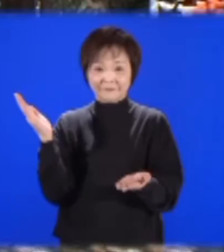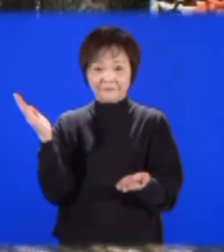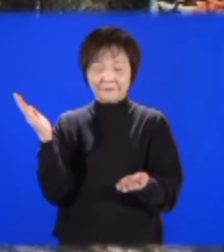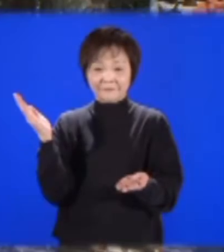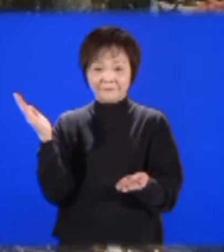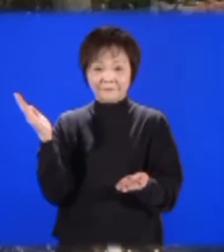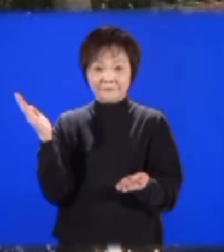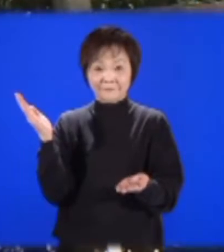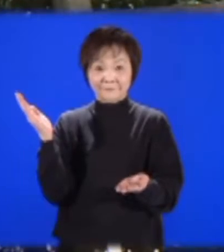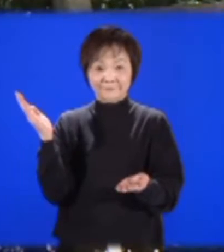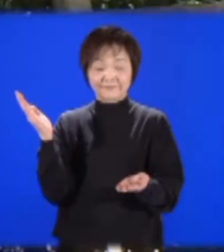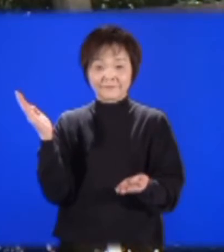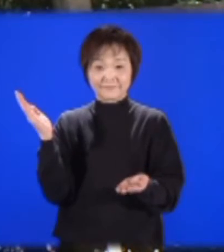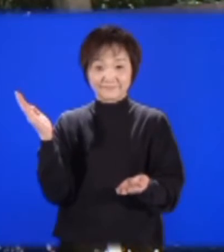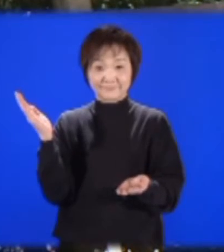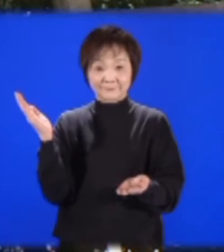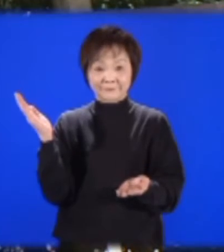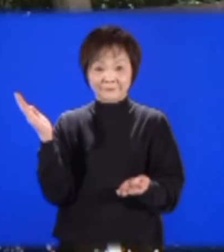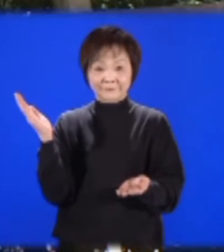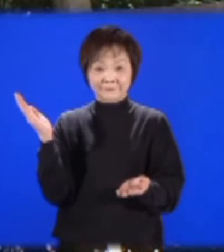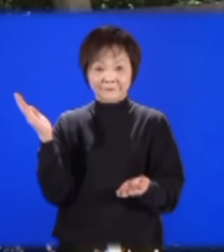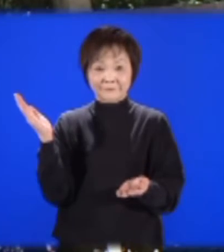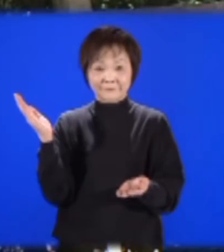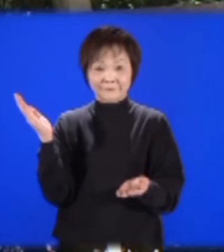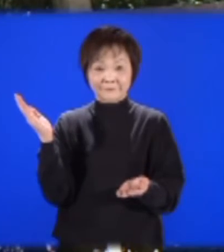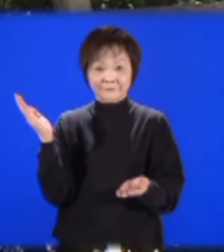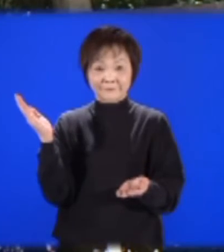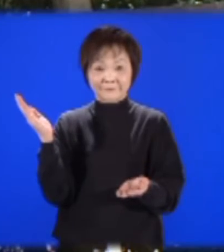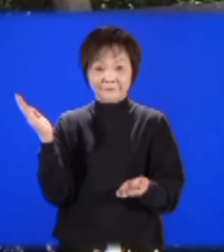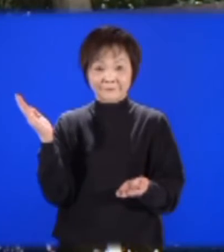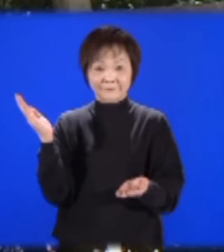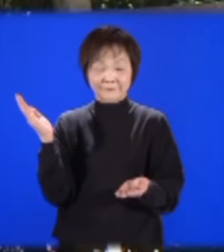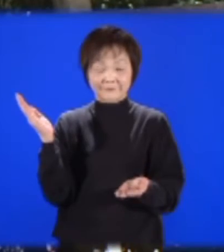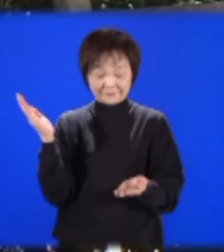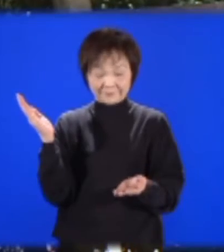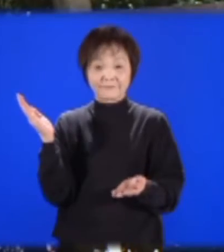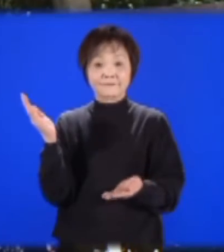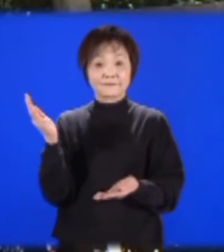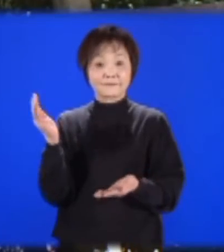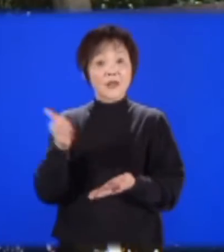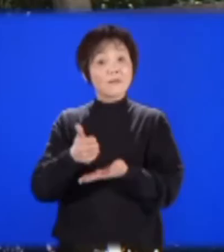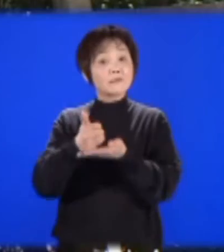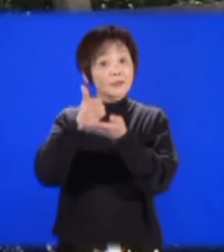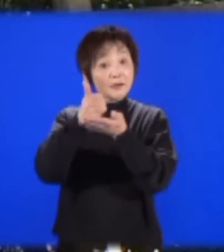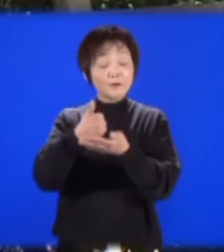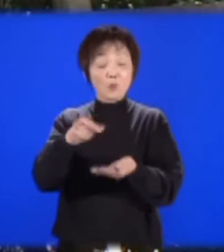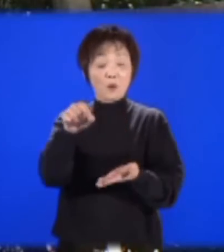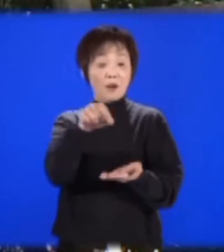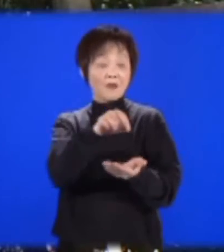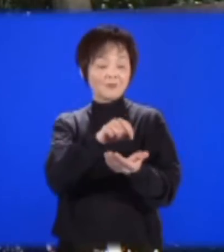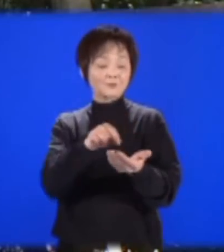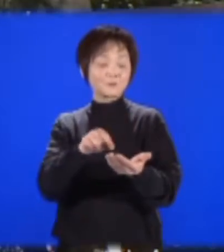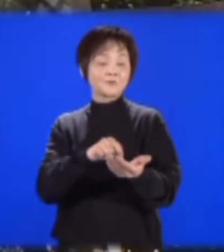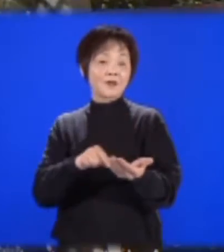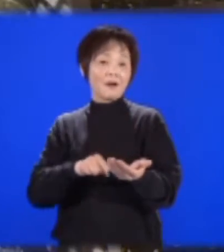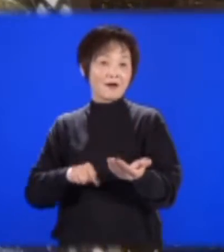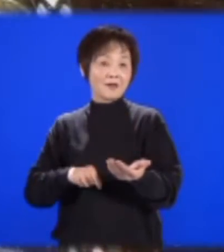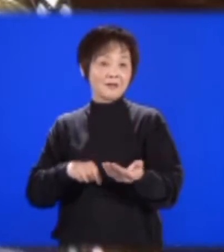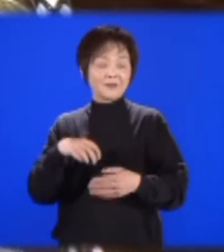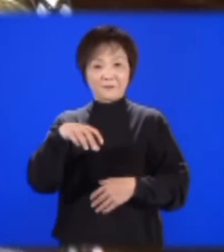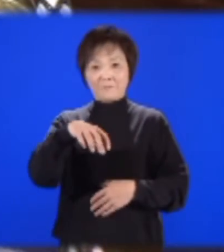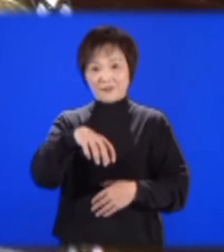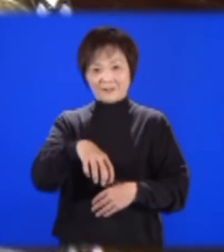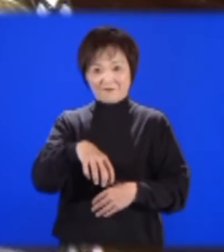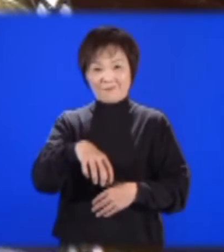ば潮干の方に多ず泣き渡るという聖武天皇が歌を詠んだ地と